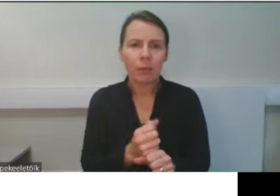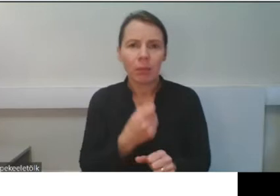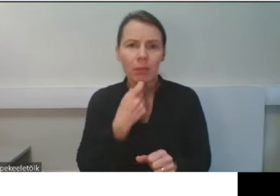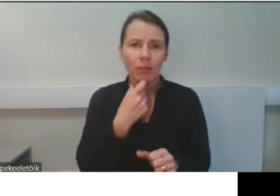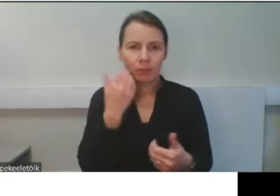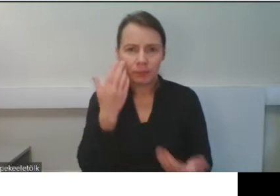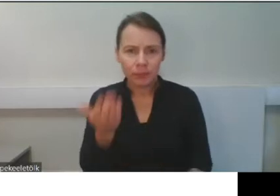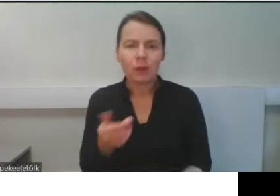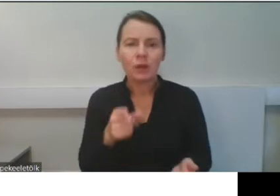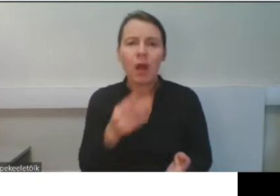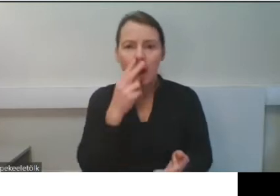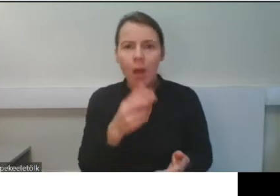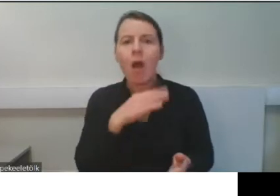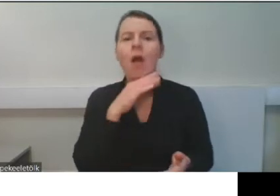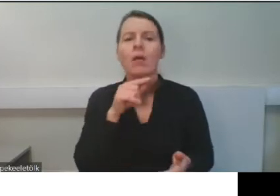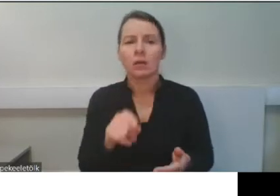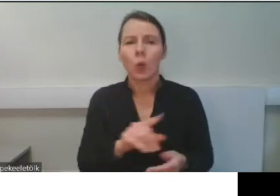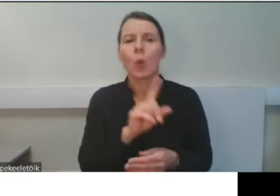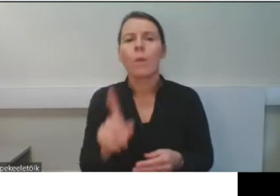halb , et neid on